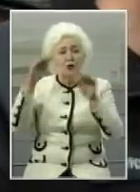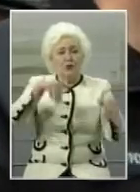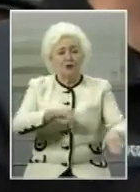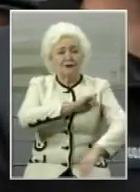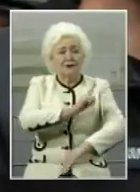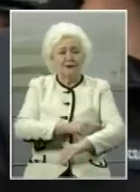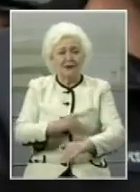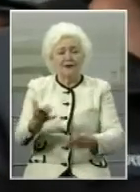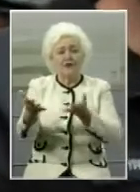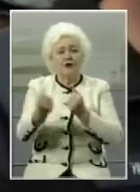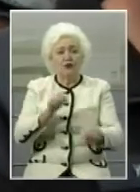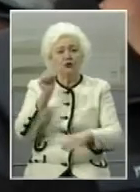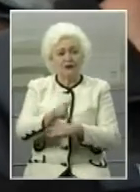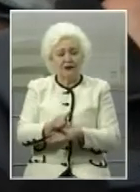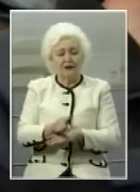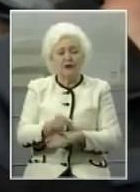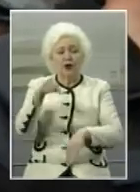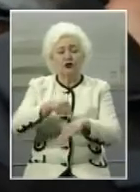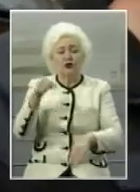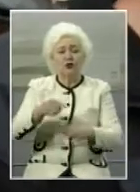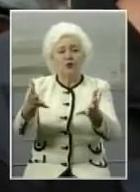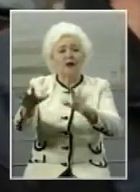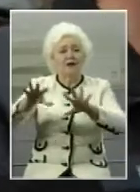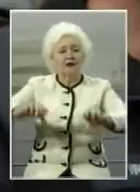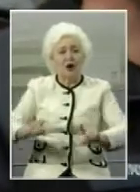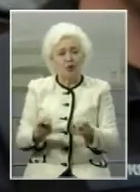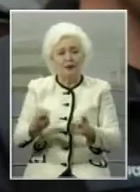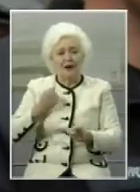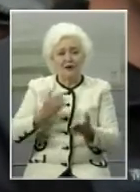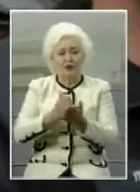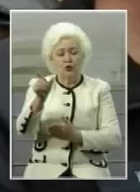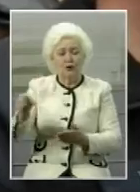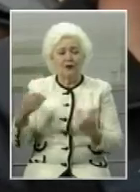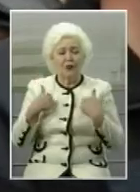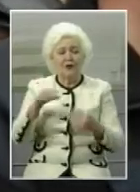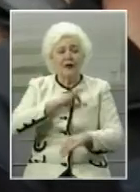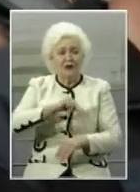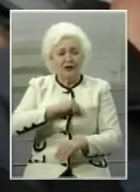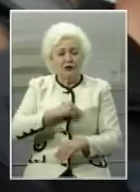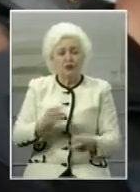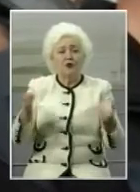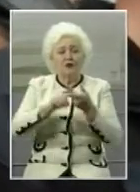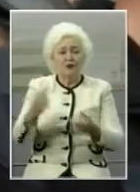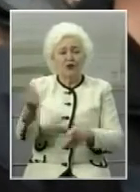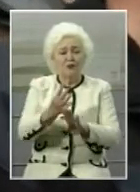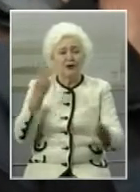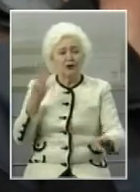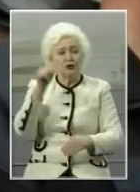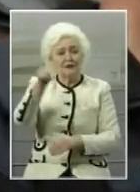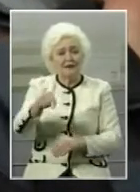завдання. Стосовно захоплених військовослужбовців, ми працюємо в контакті, і в першу чергу це